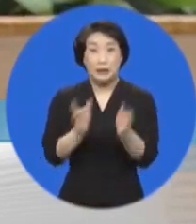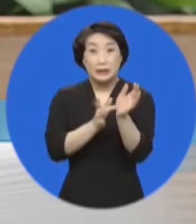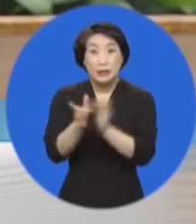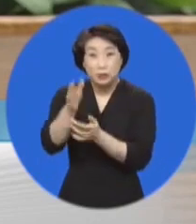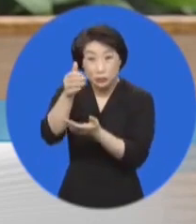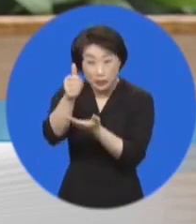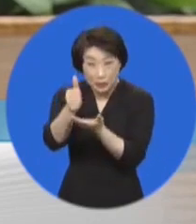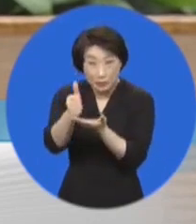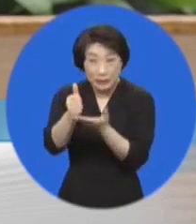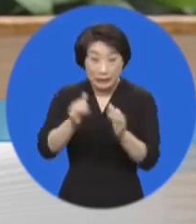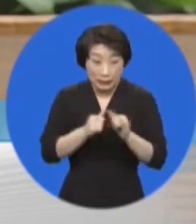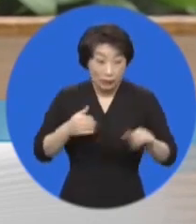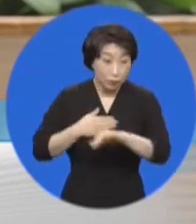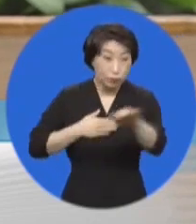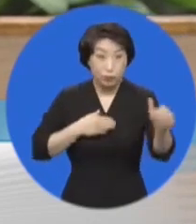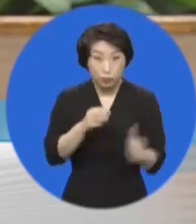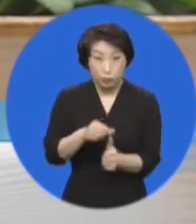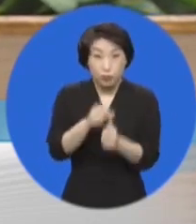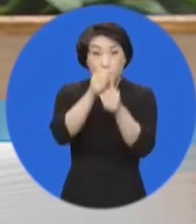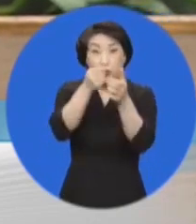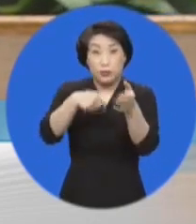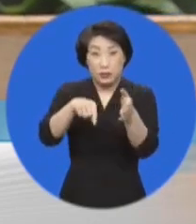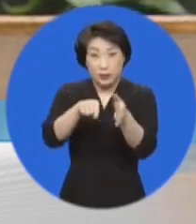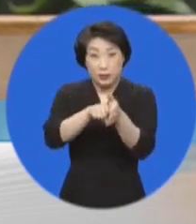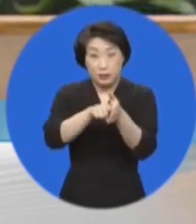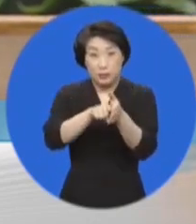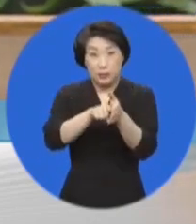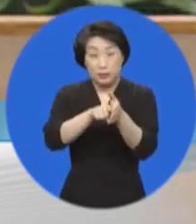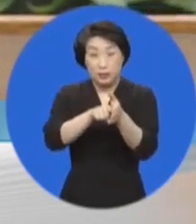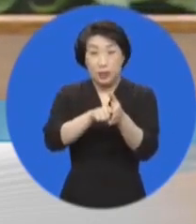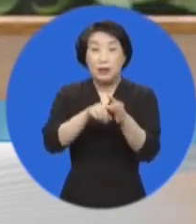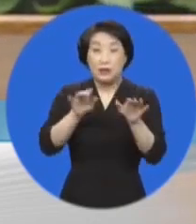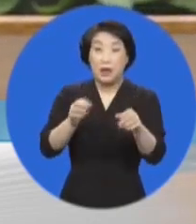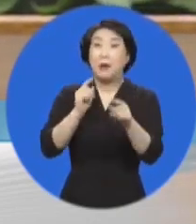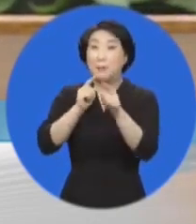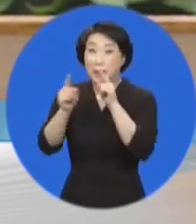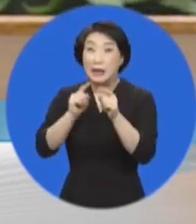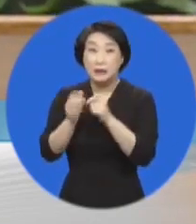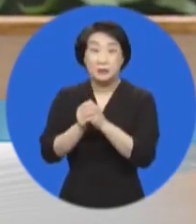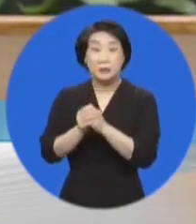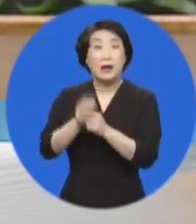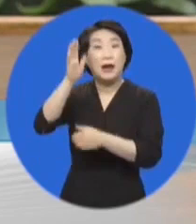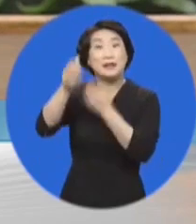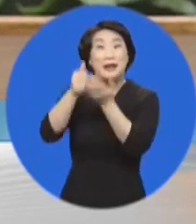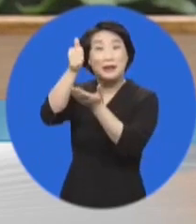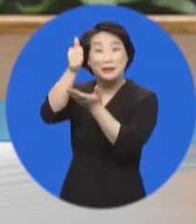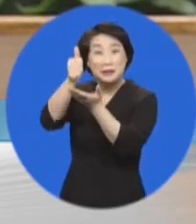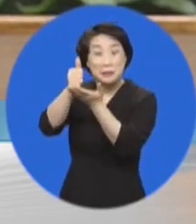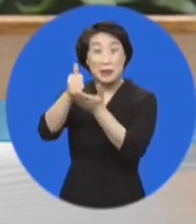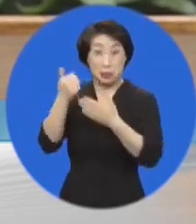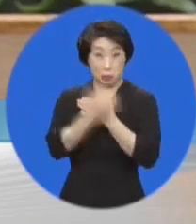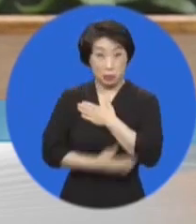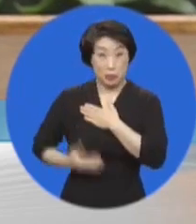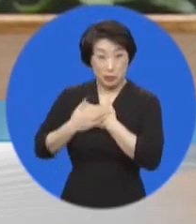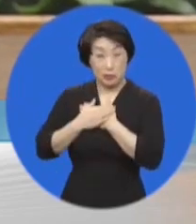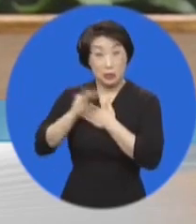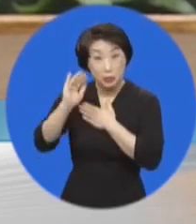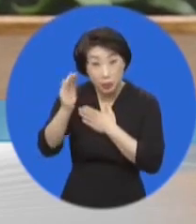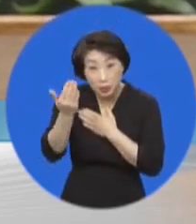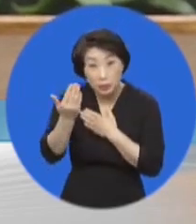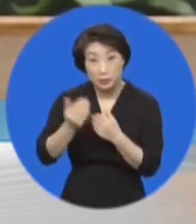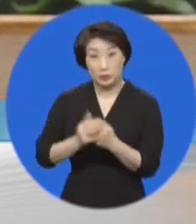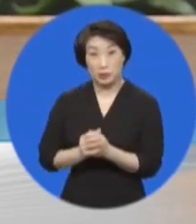예수께서 인류를 구원하려고 말씀이신 하나님이 육신이